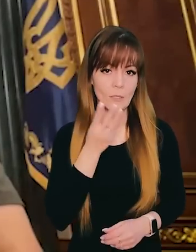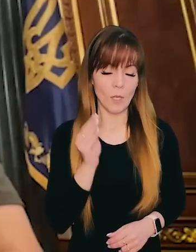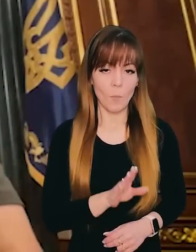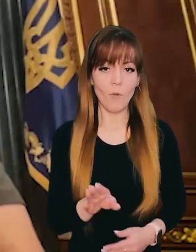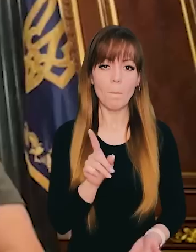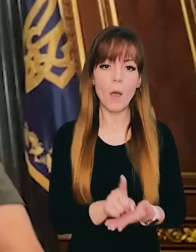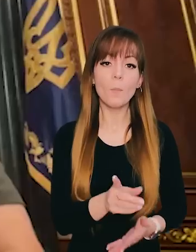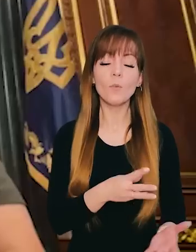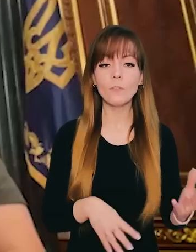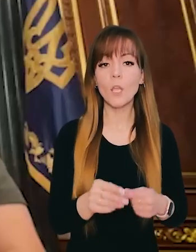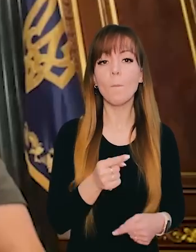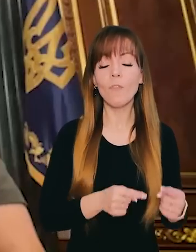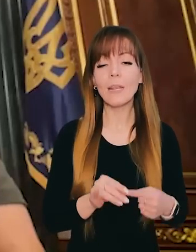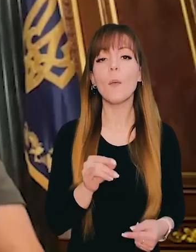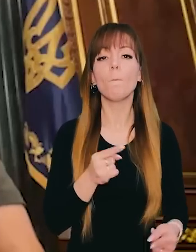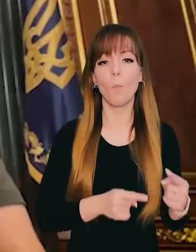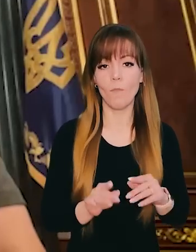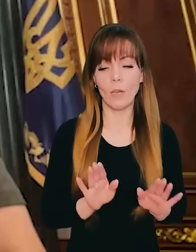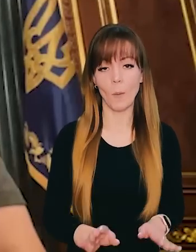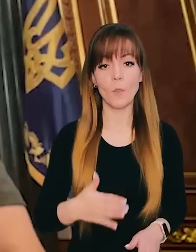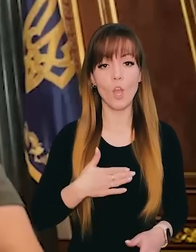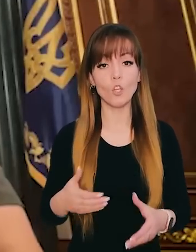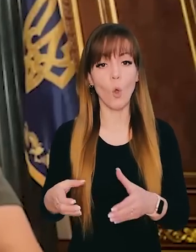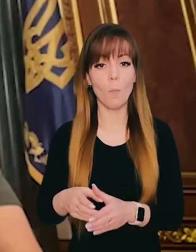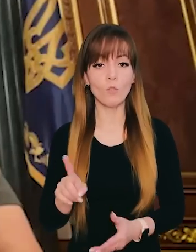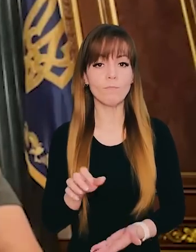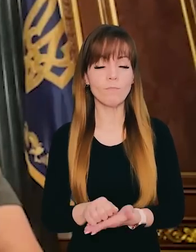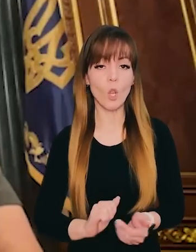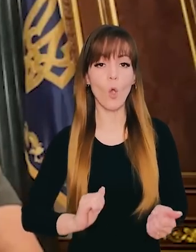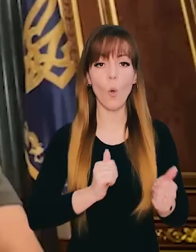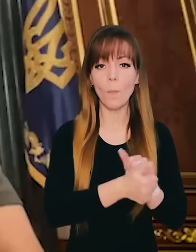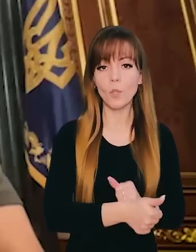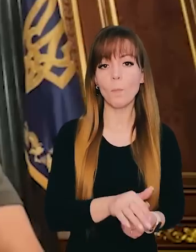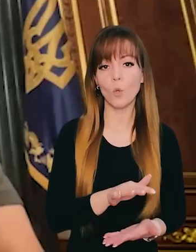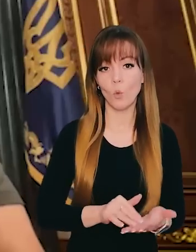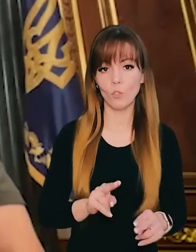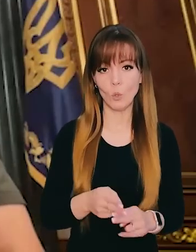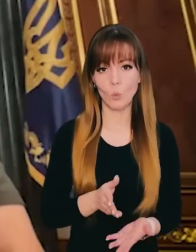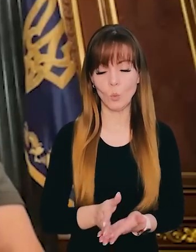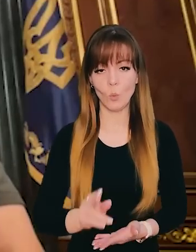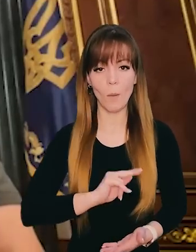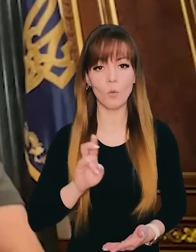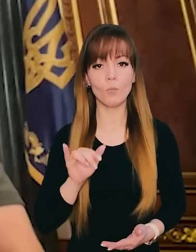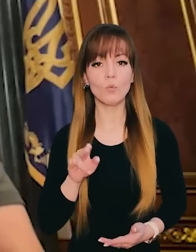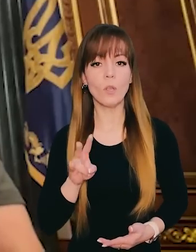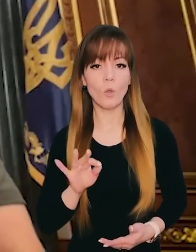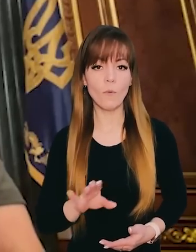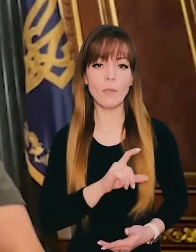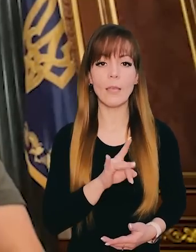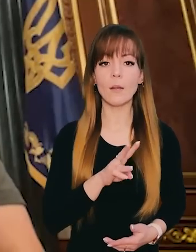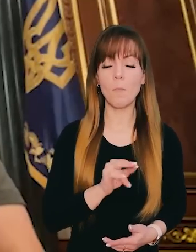з наших не забуваємо усіх маємо повернути і повернемо Наша команда Що займається обмінами продовжують цю роботу